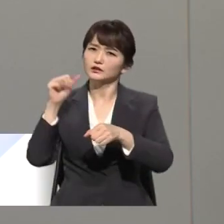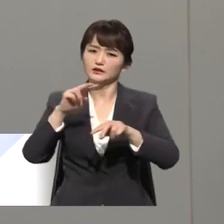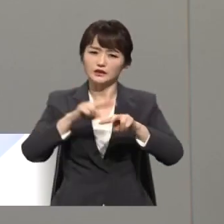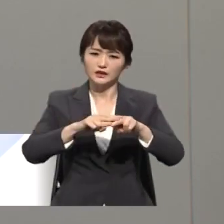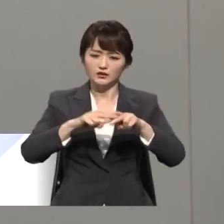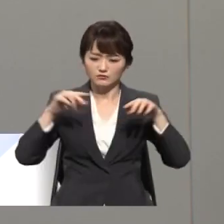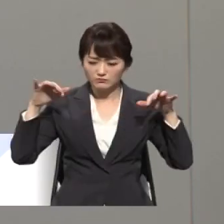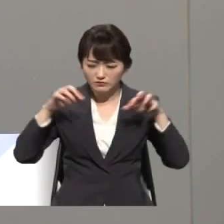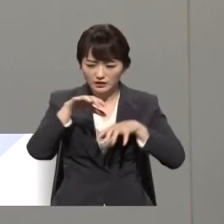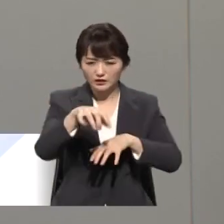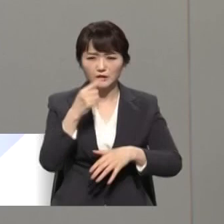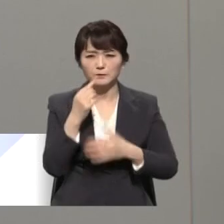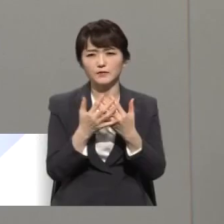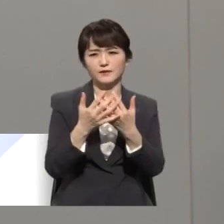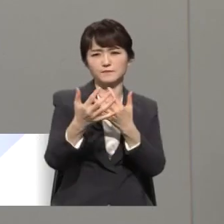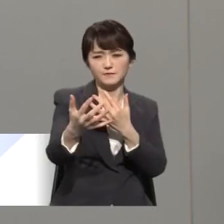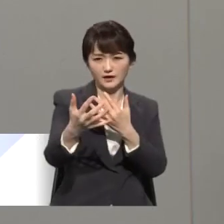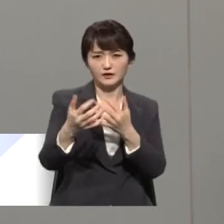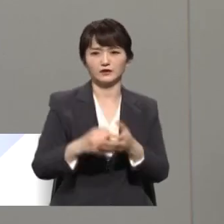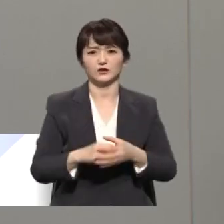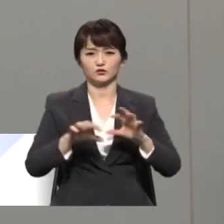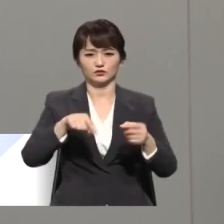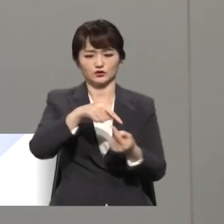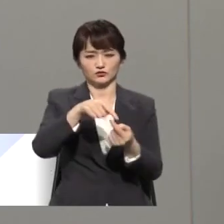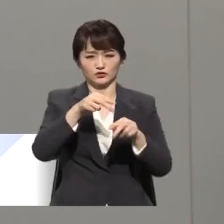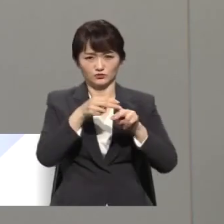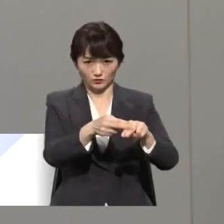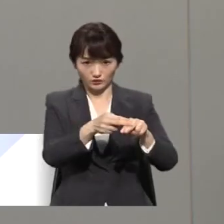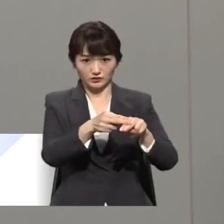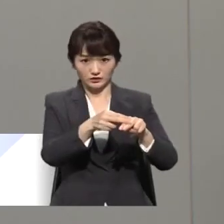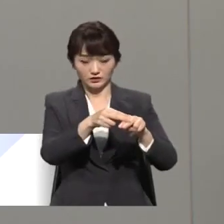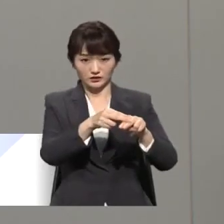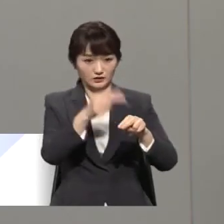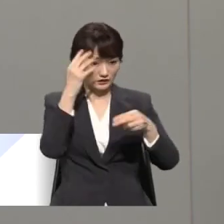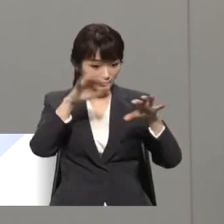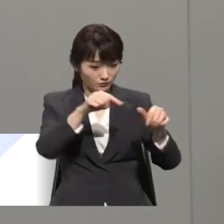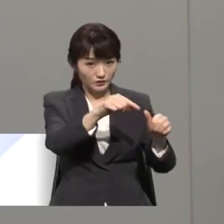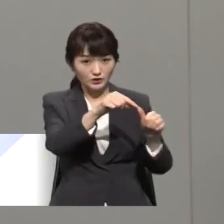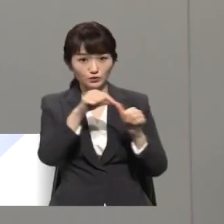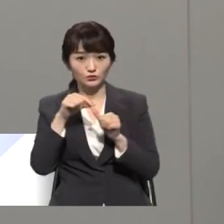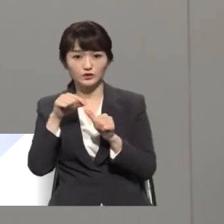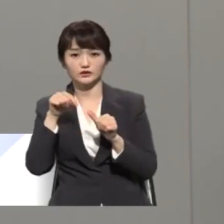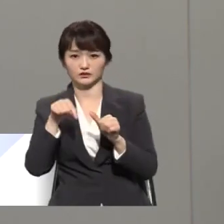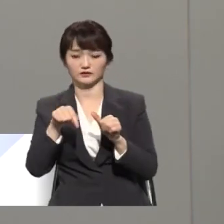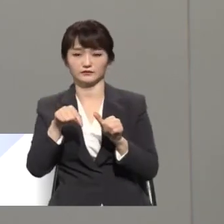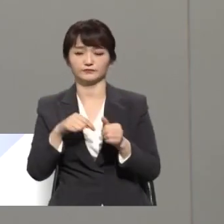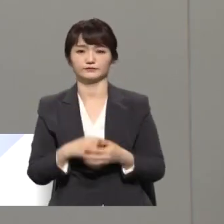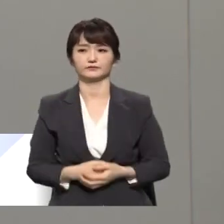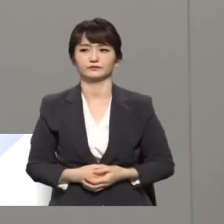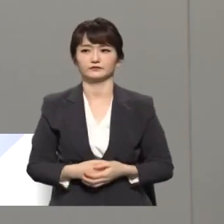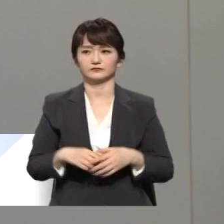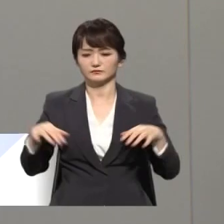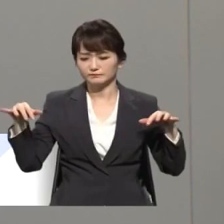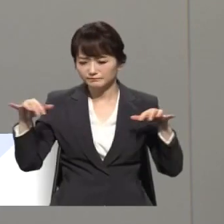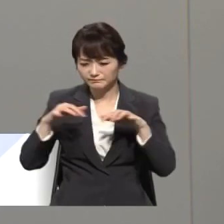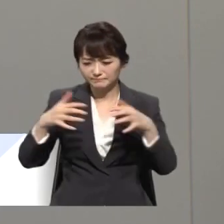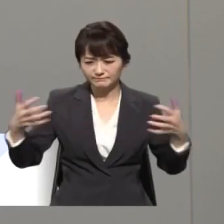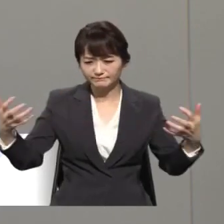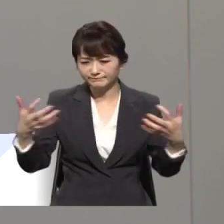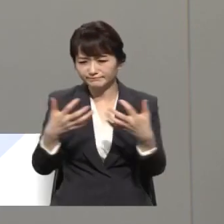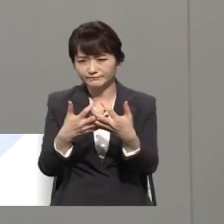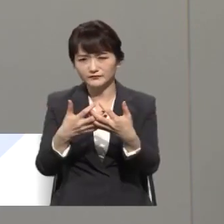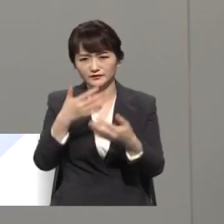광장에서 모두가 촛불 도록 북정동 달에 빠진 대한민국을 구했지만 광장을 가득 메웠던 우리